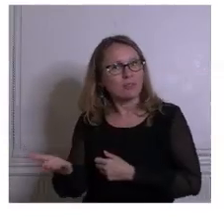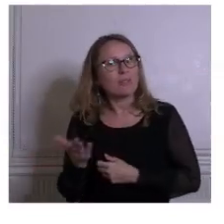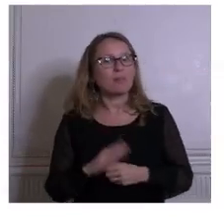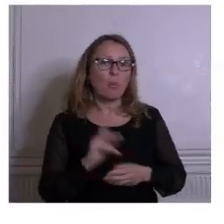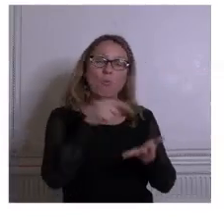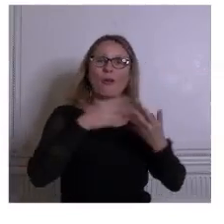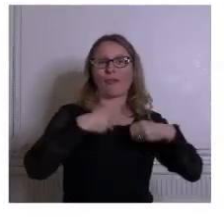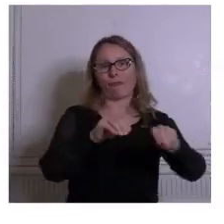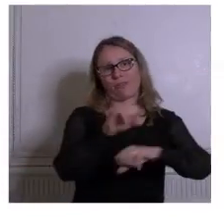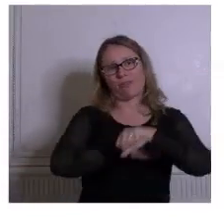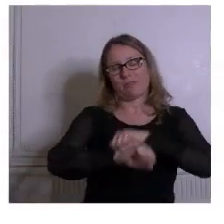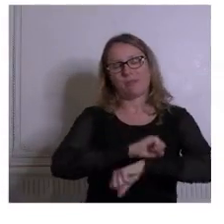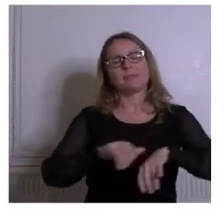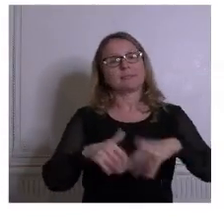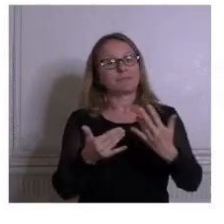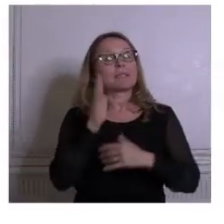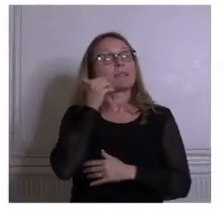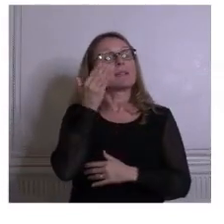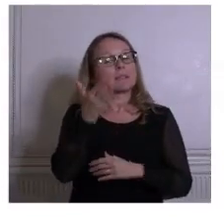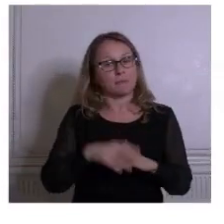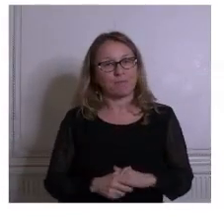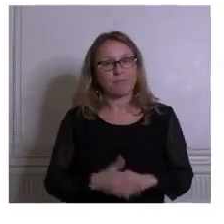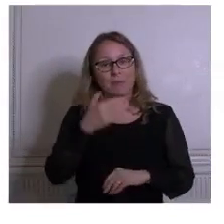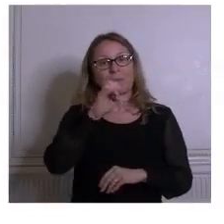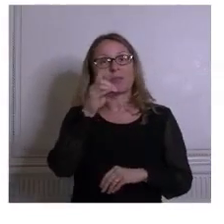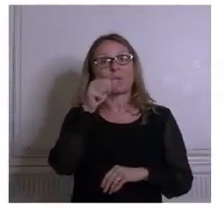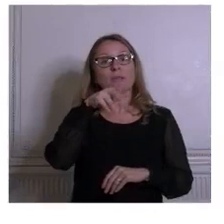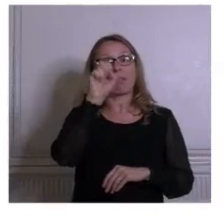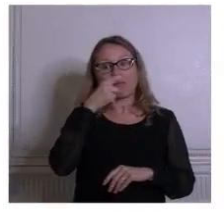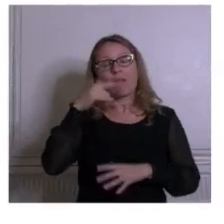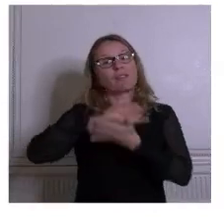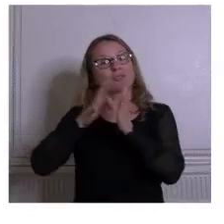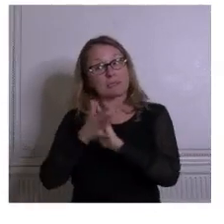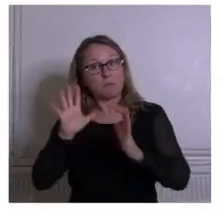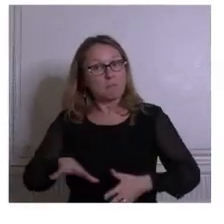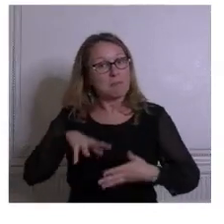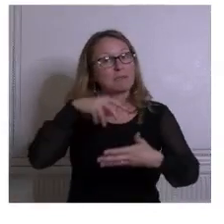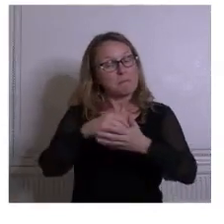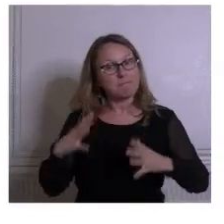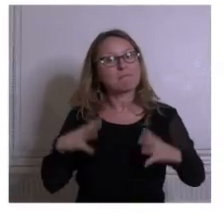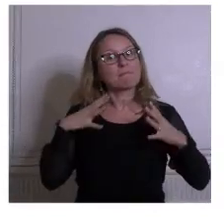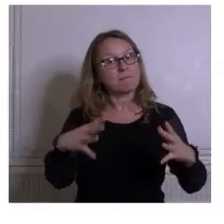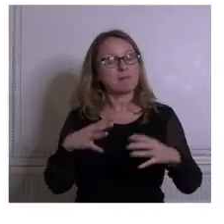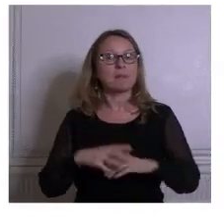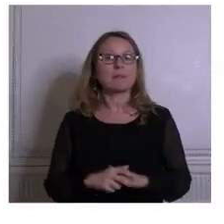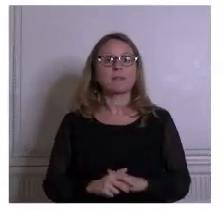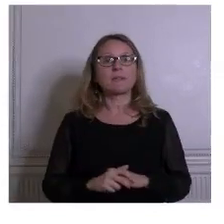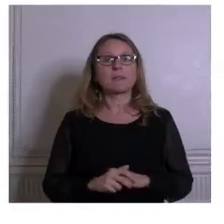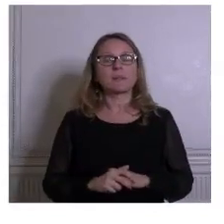élus. Ça peut être un complément, ils peuvent contester quelquefois. Mais ceux qui ont la responsabilité, et vous en êtes une, ce sont les élus.